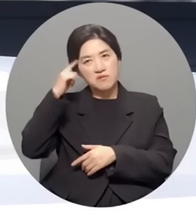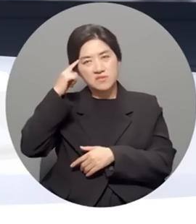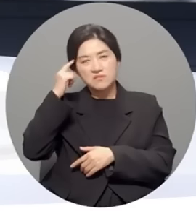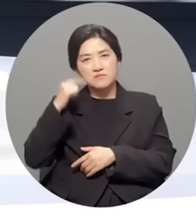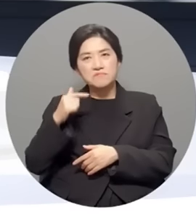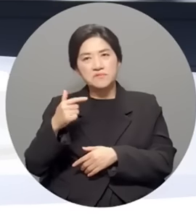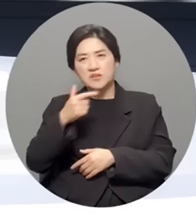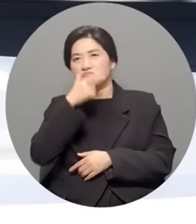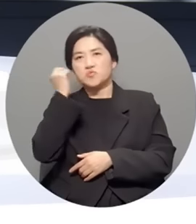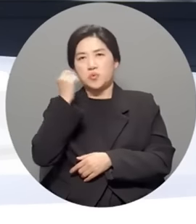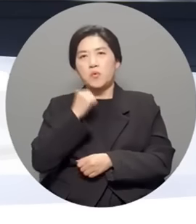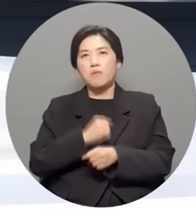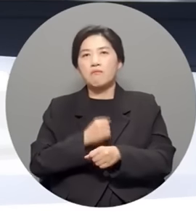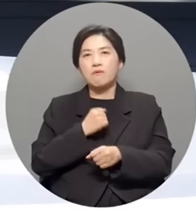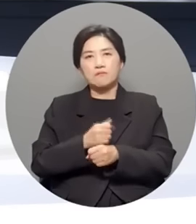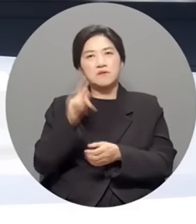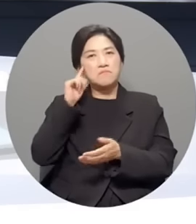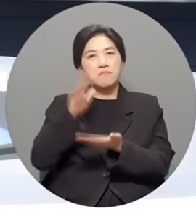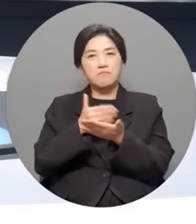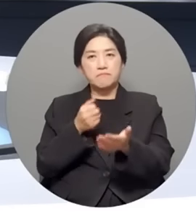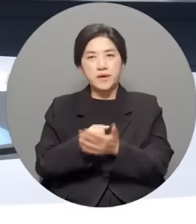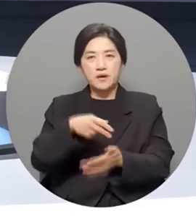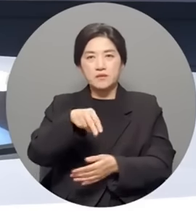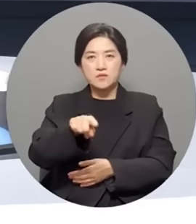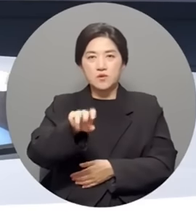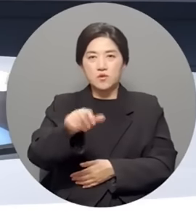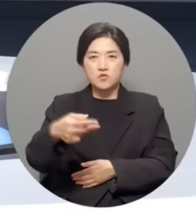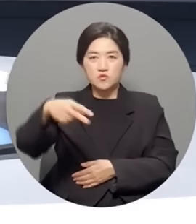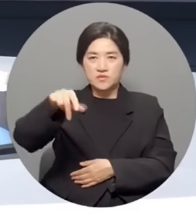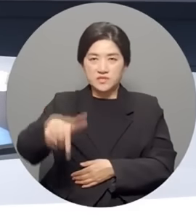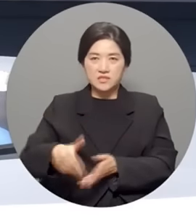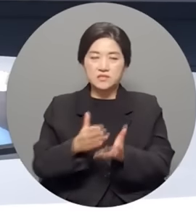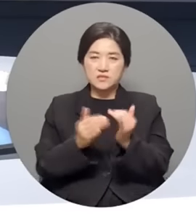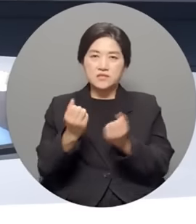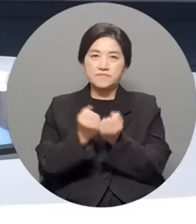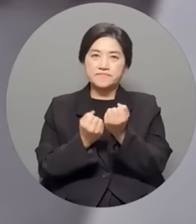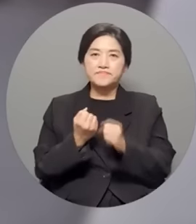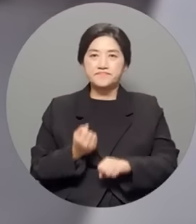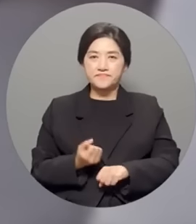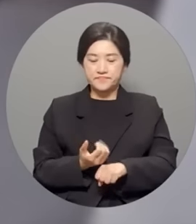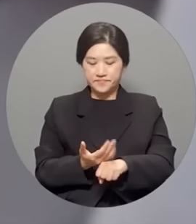미약 상태였다고 판단했습니다. 서윤식 기자가 취재했습니다.